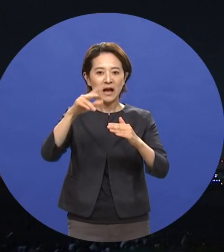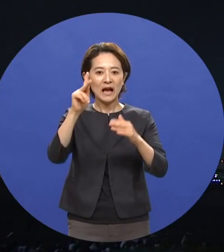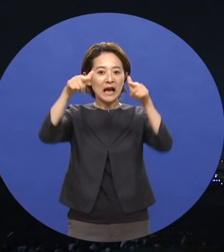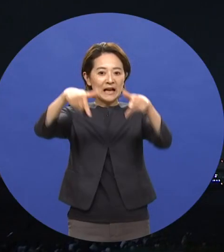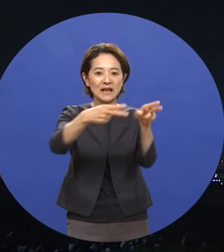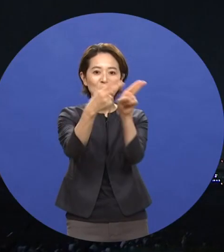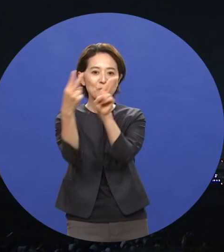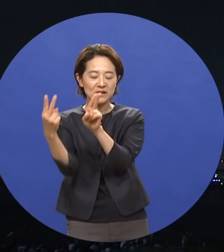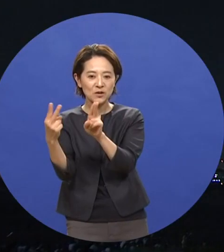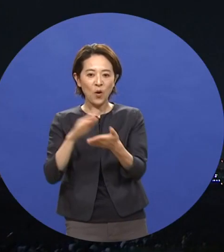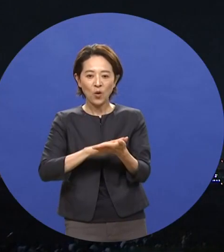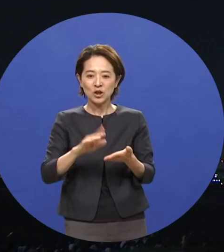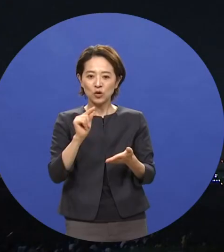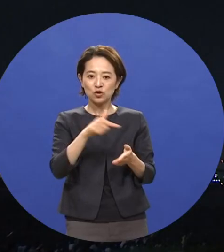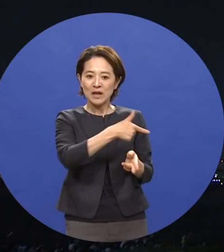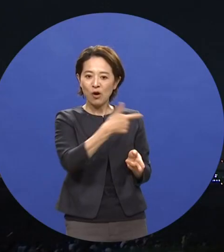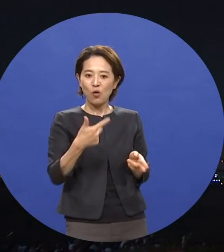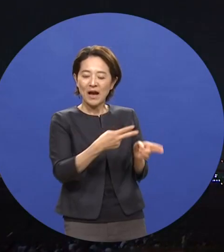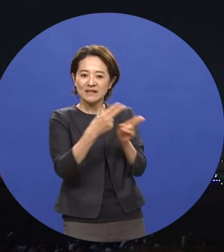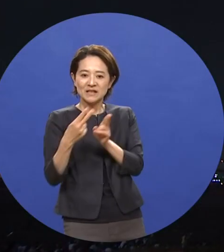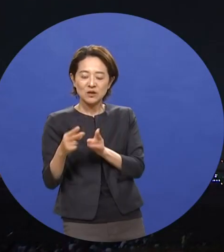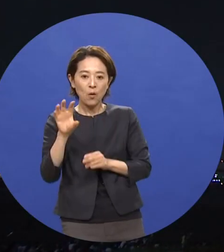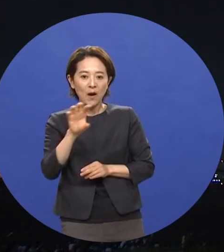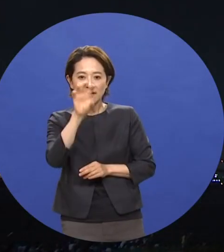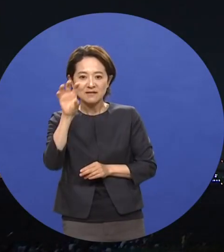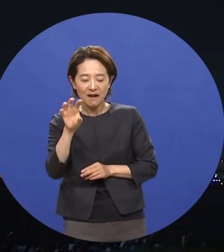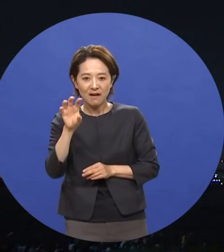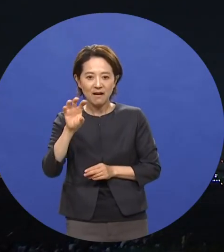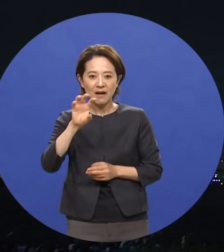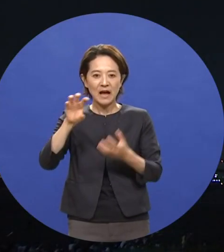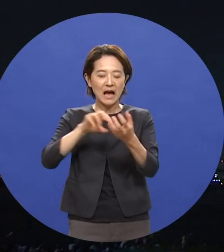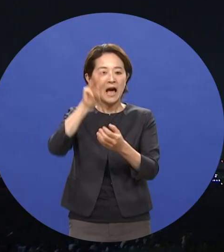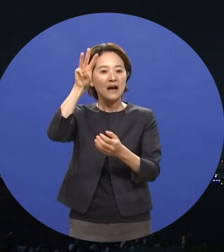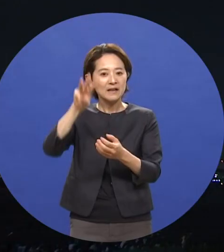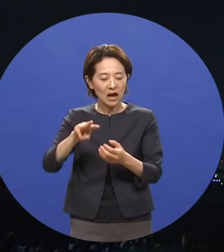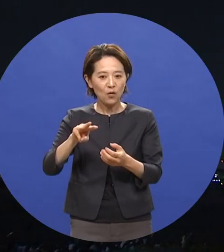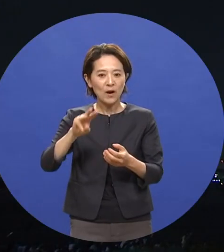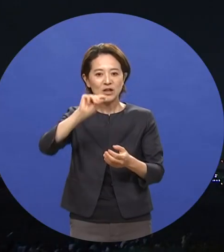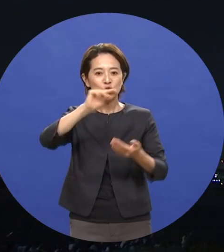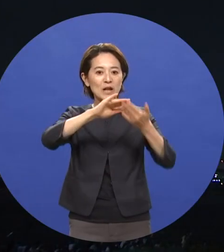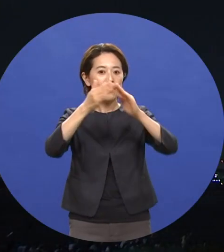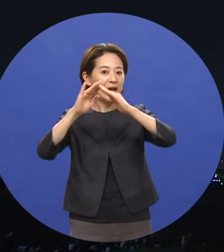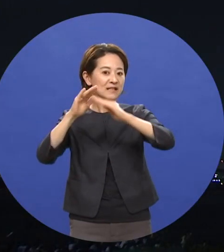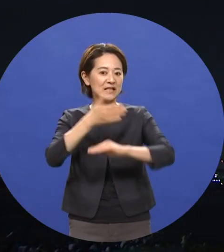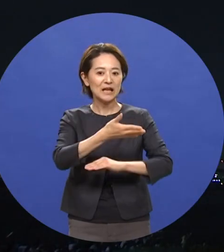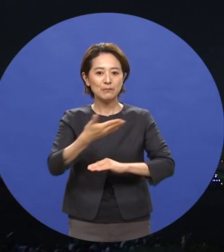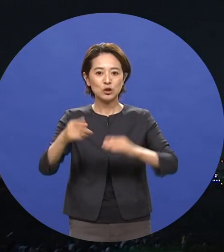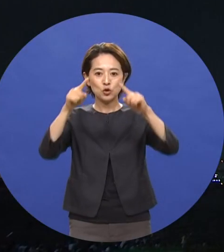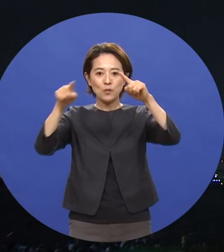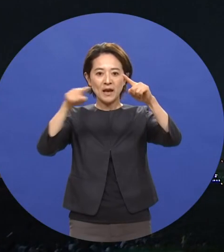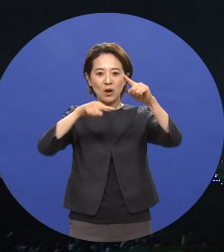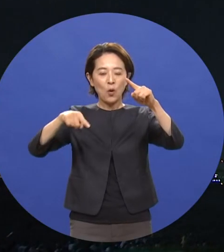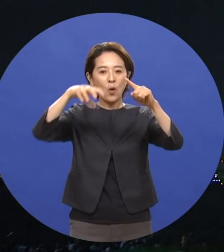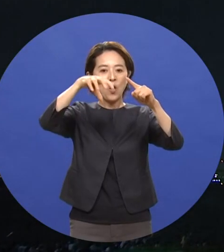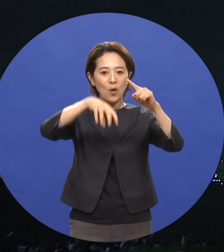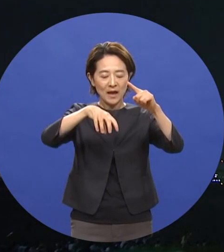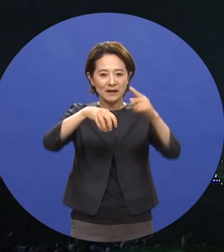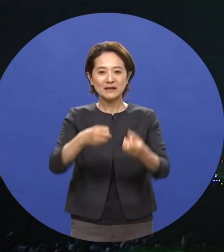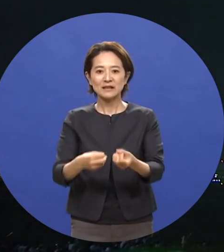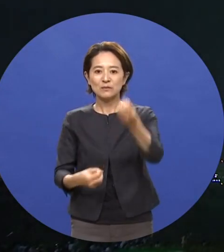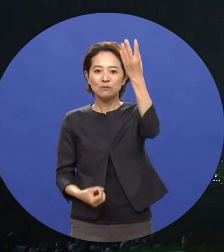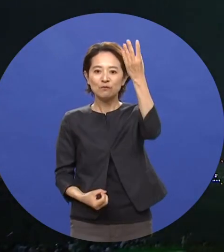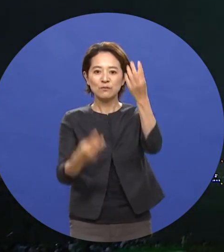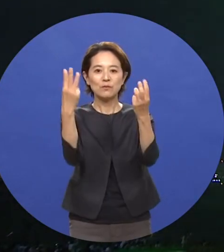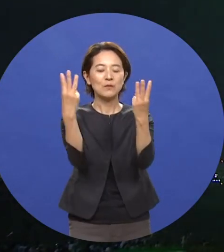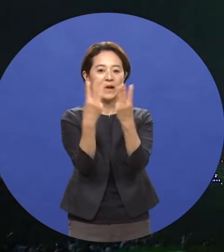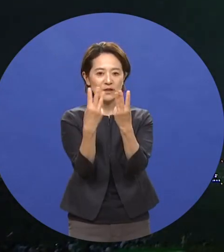は葛西橋と清砂大橋の間、荒川砂町水辺公園。打ち上げ数